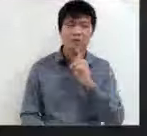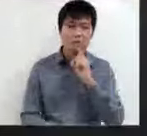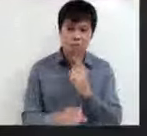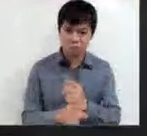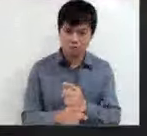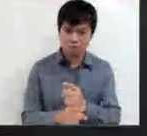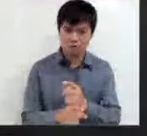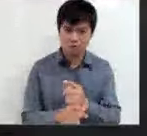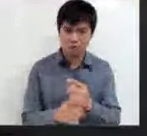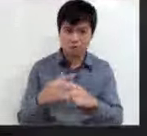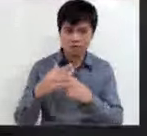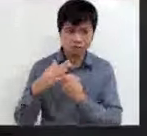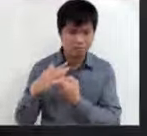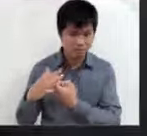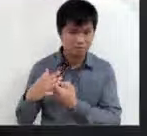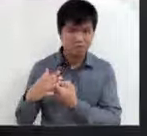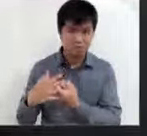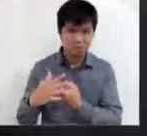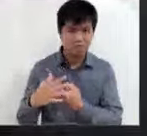to